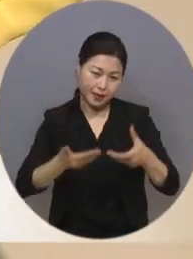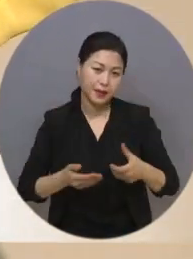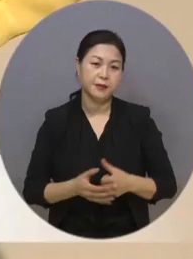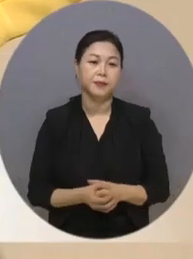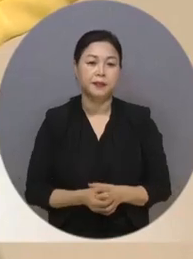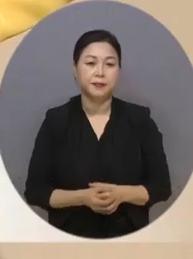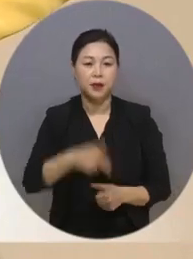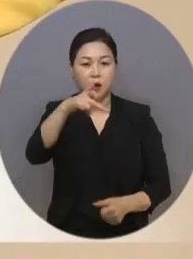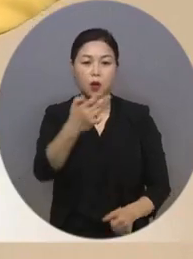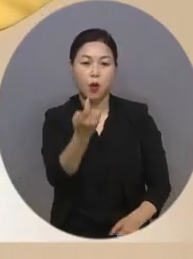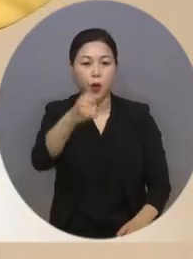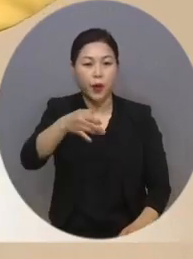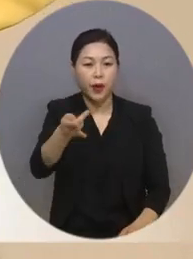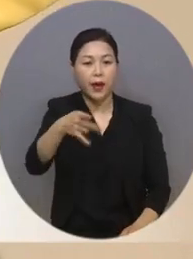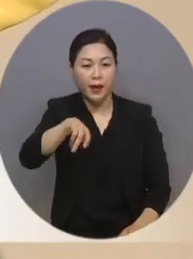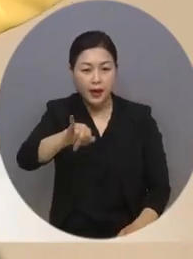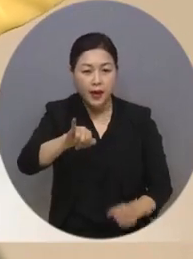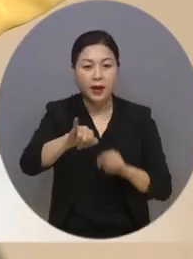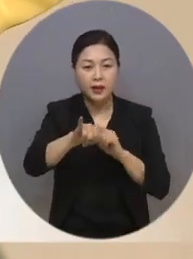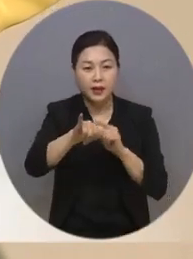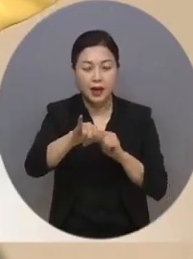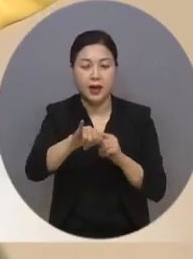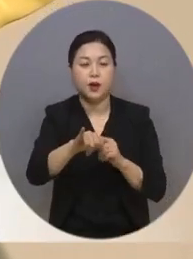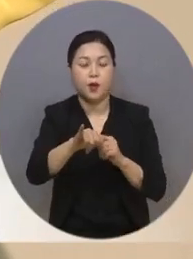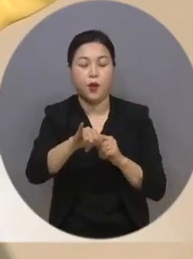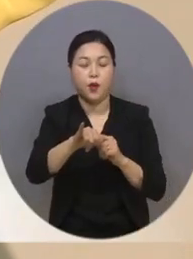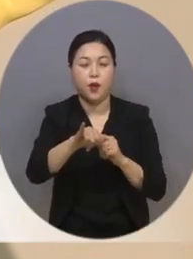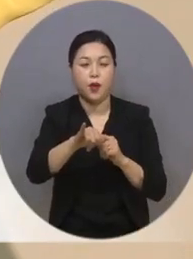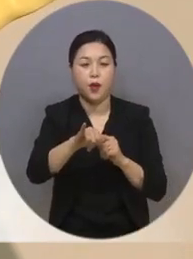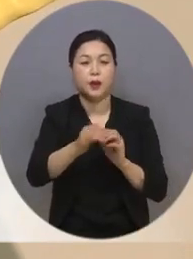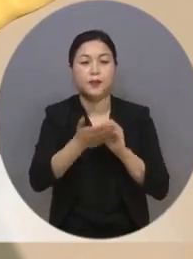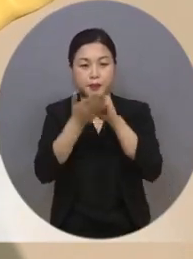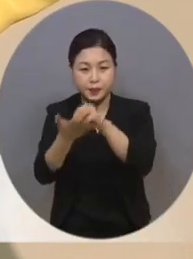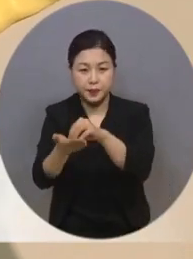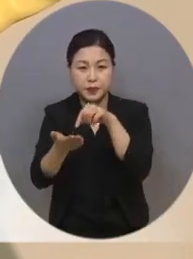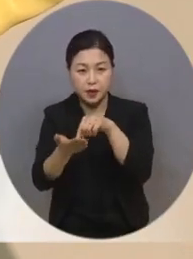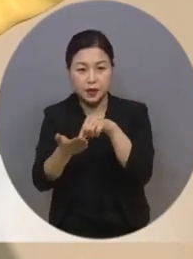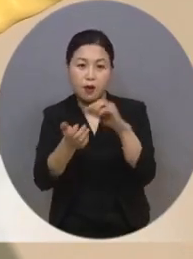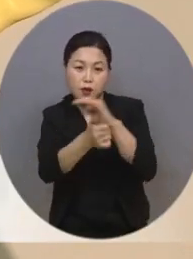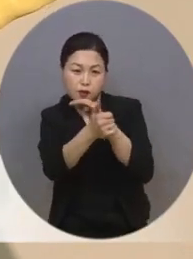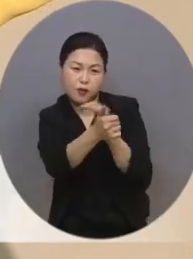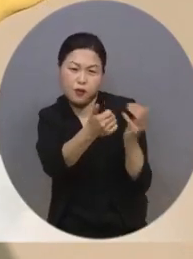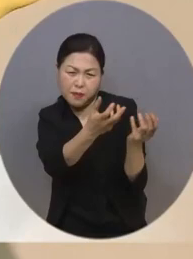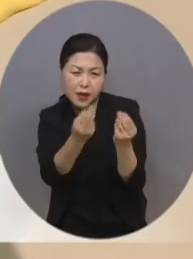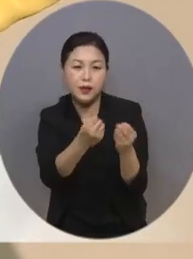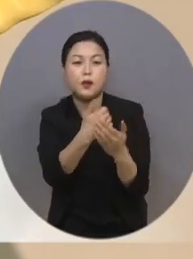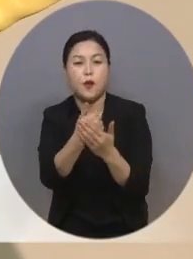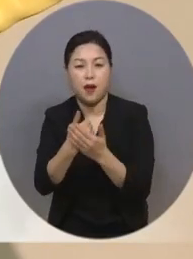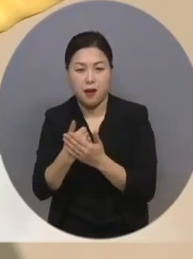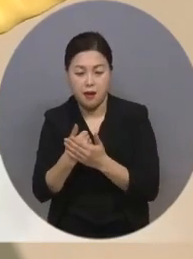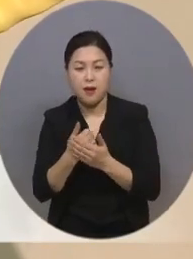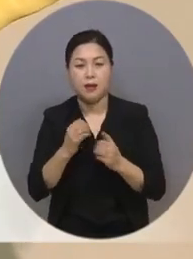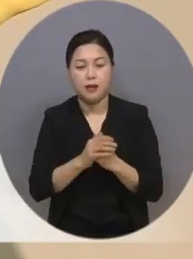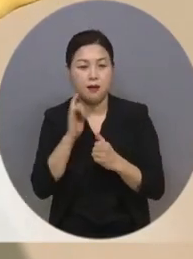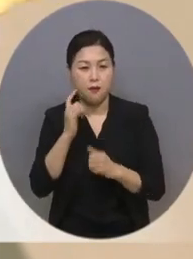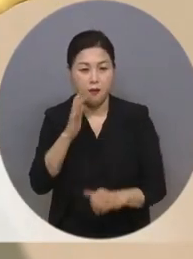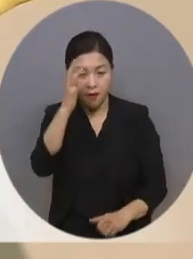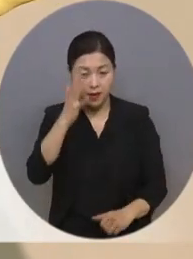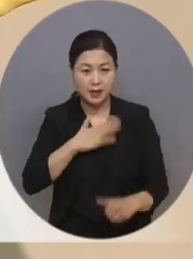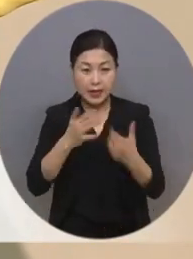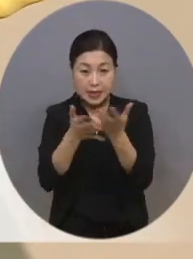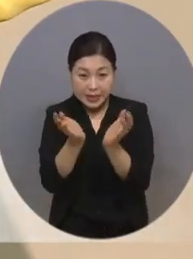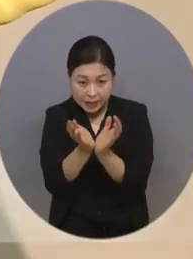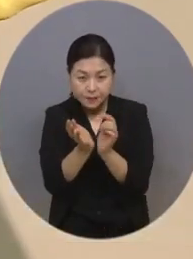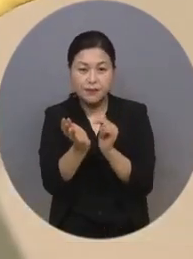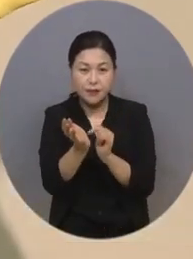같습니다. 코웨이를 올해 초에 입국해가지고 선수들이 많이 도와준 것 같습니다. 이 영광을 우리 선수들